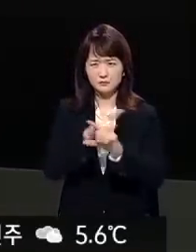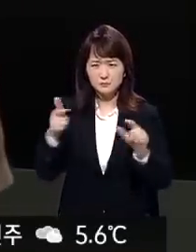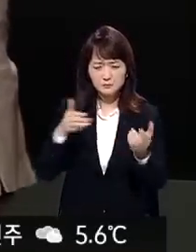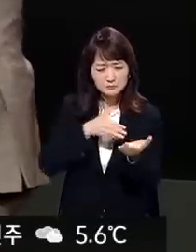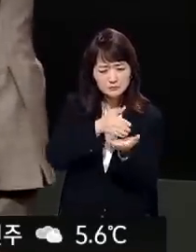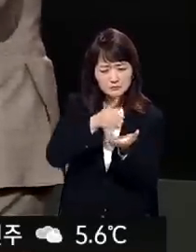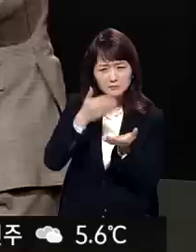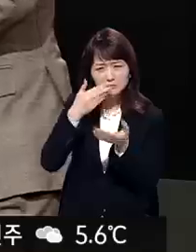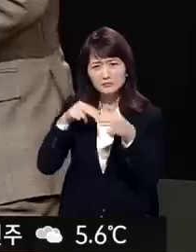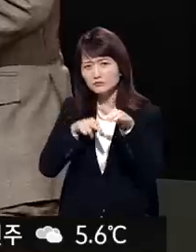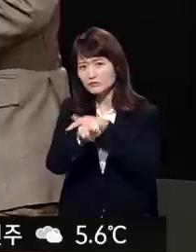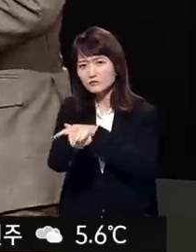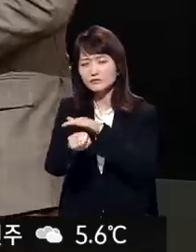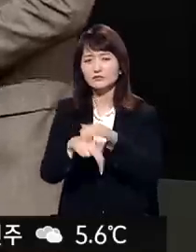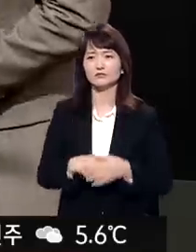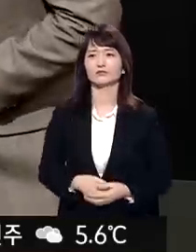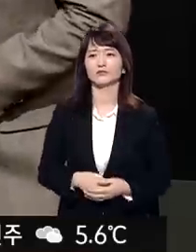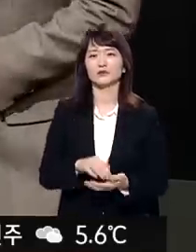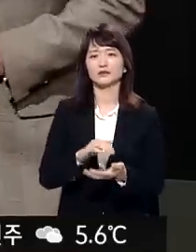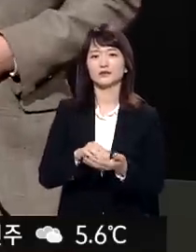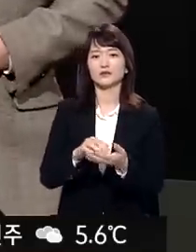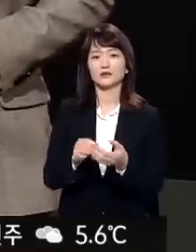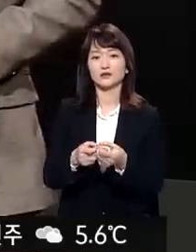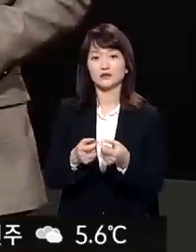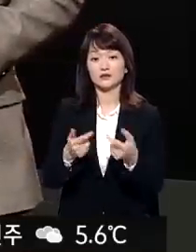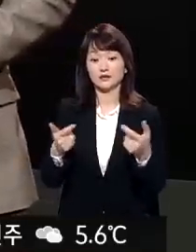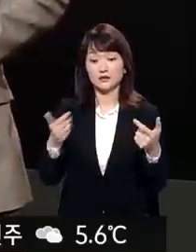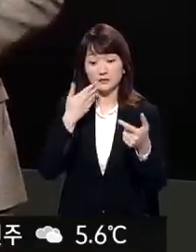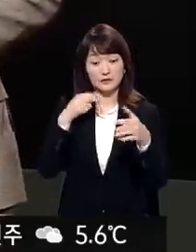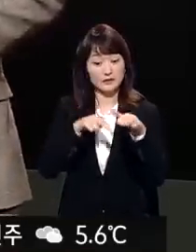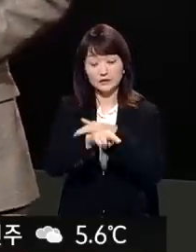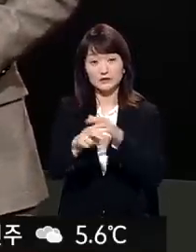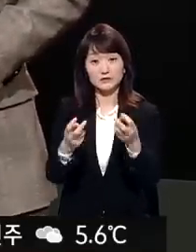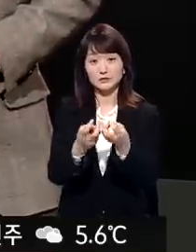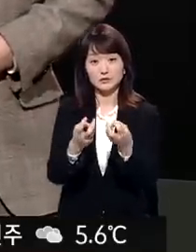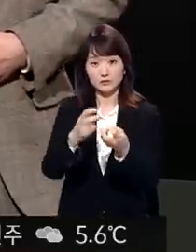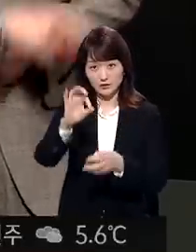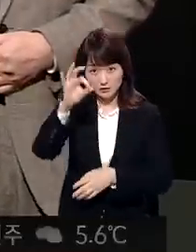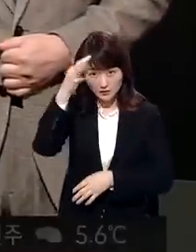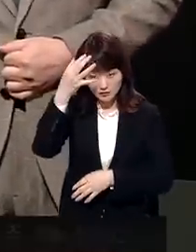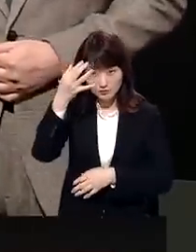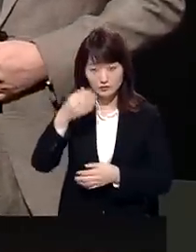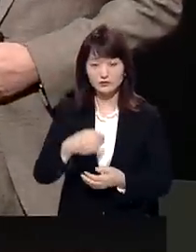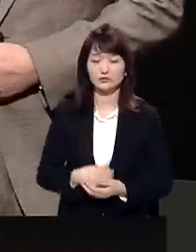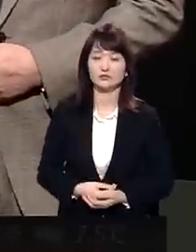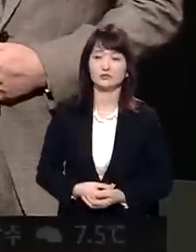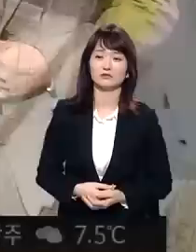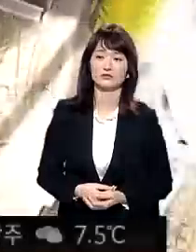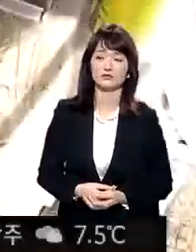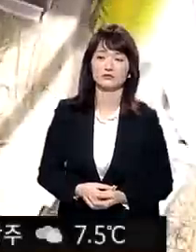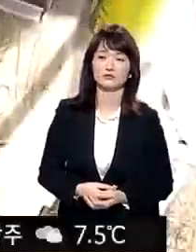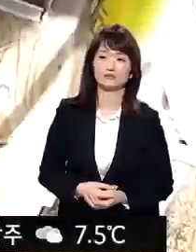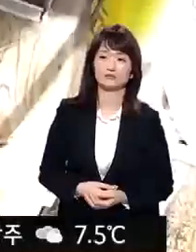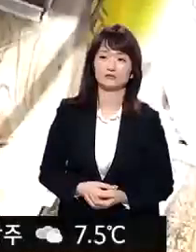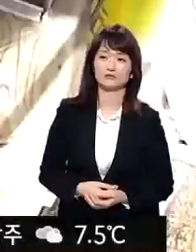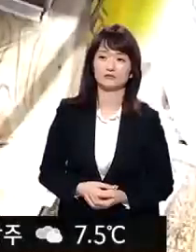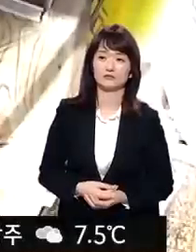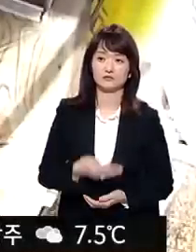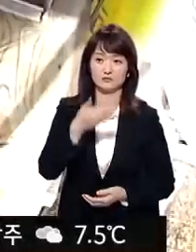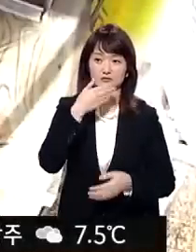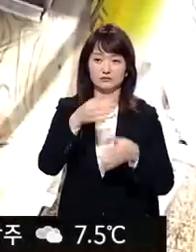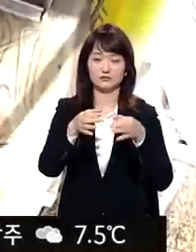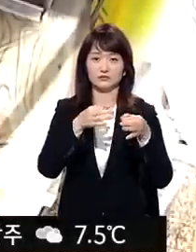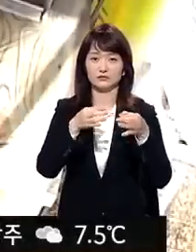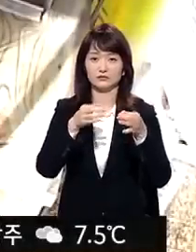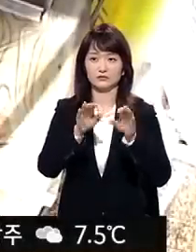다양한 종류의 먹튀입니다. 자, 날이 갈수록 발전하는 먹튀 수법 영상으로 만나보시죠. 자, 식당